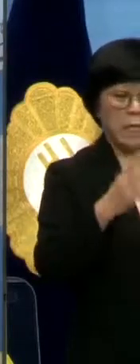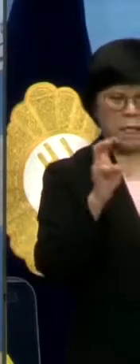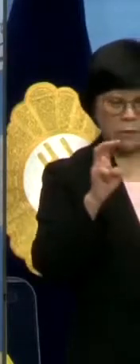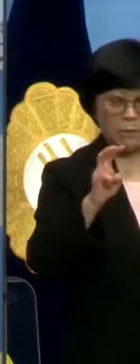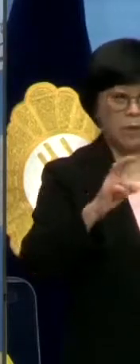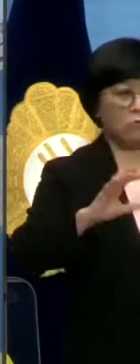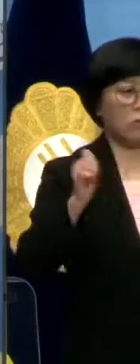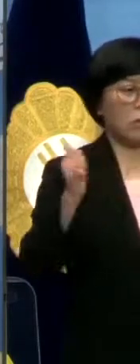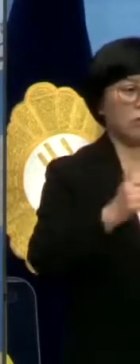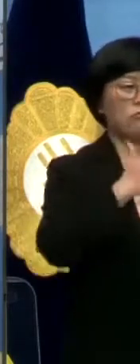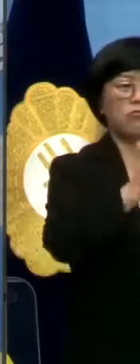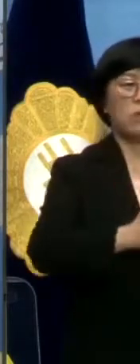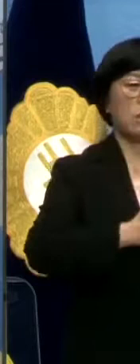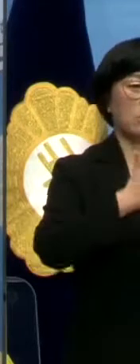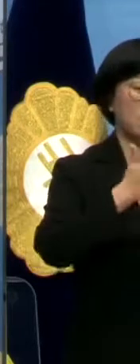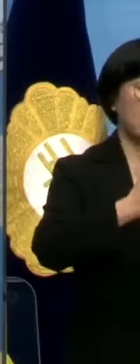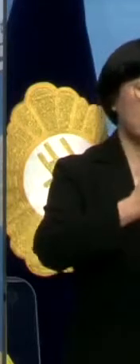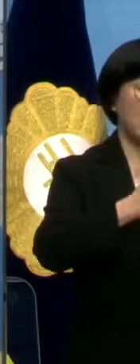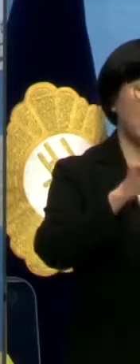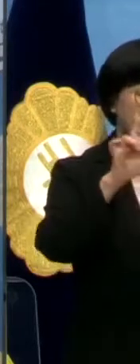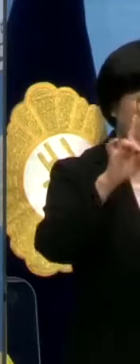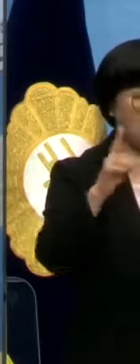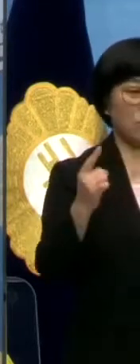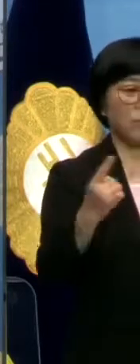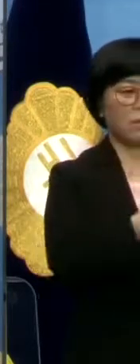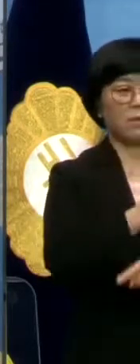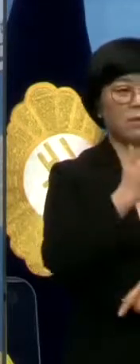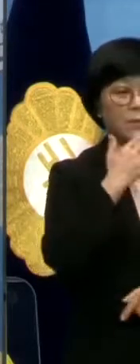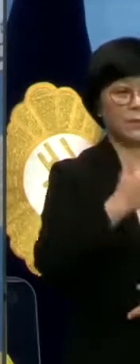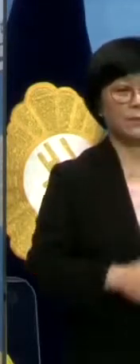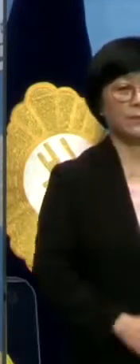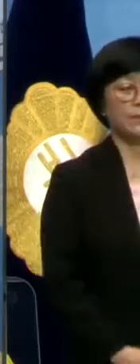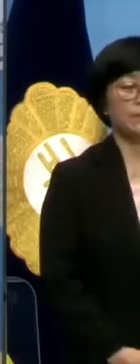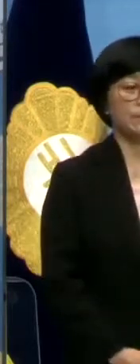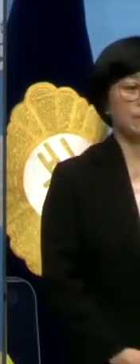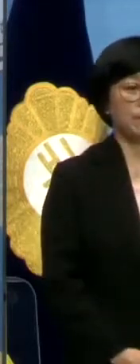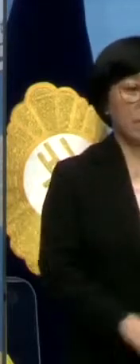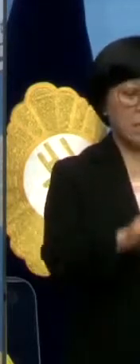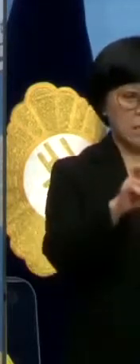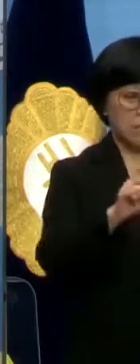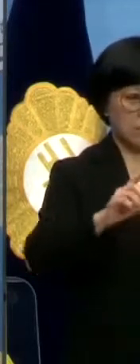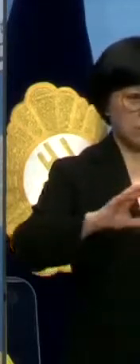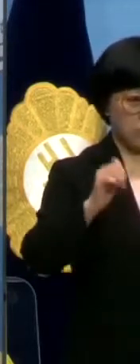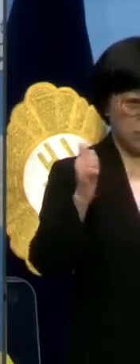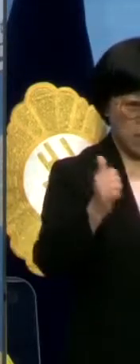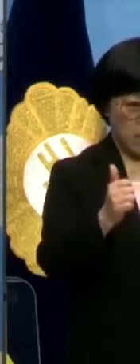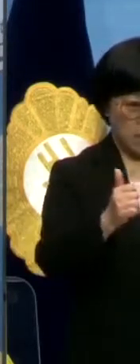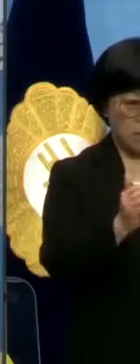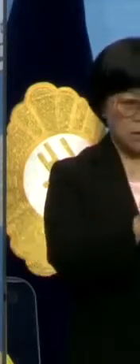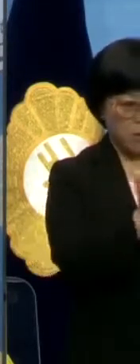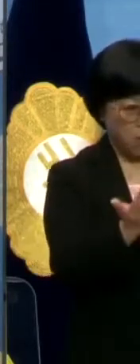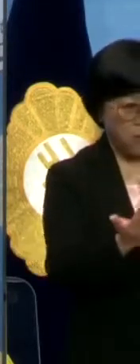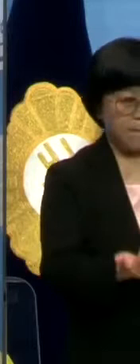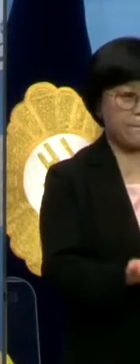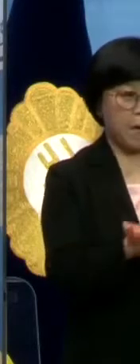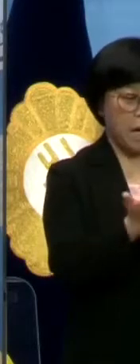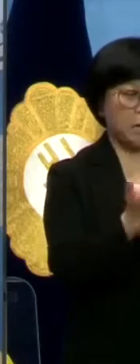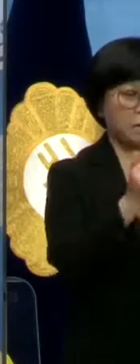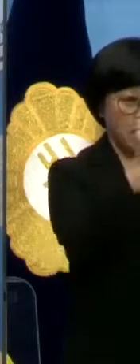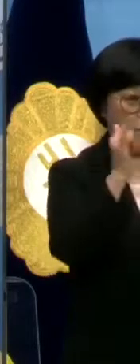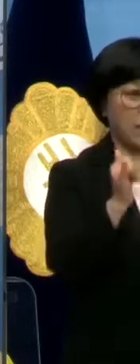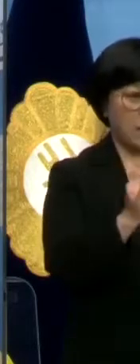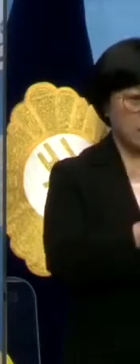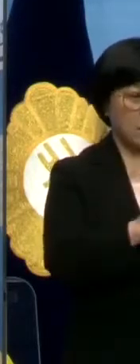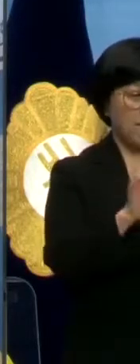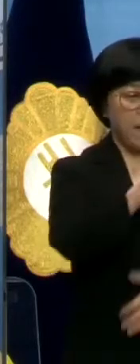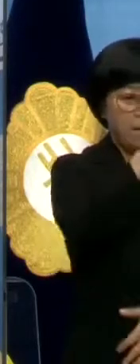거치며 6년째 아무것도 변하지 않은 것입니다. 21대 국회가 세월호 참사와 같은 사회적